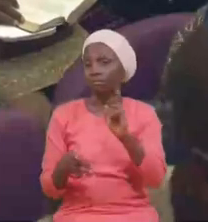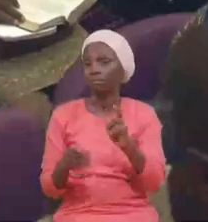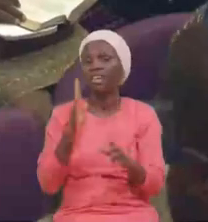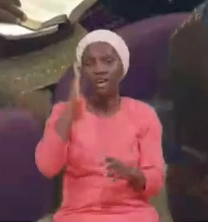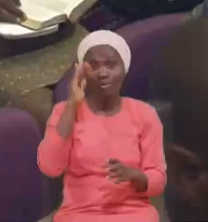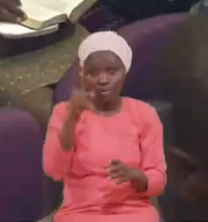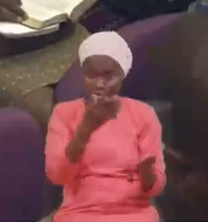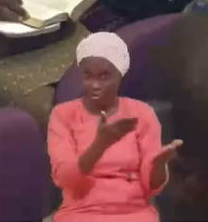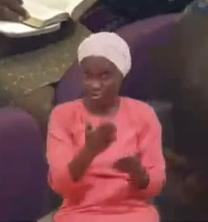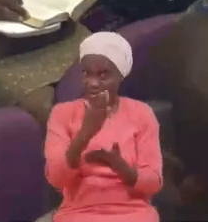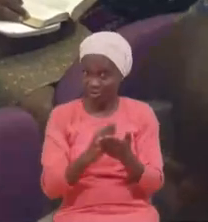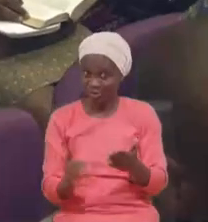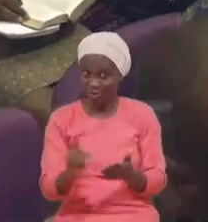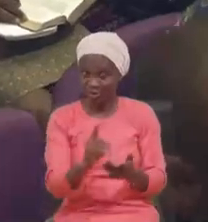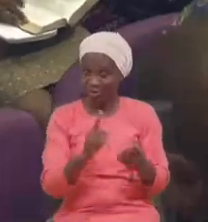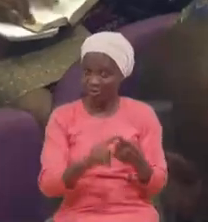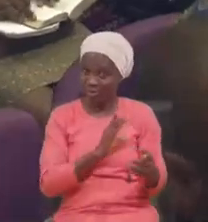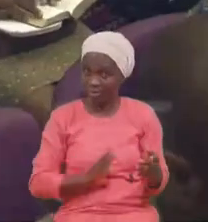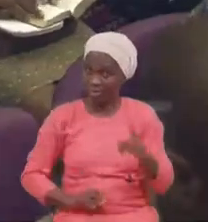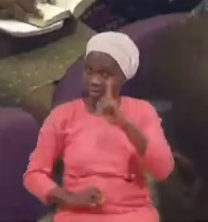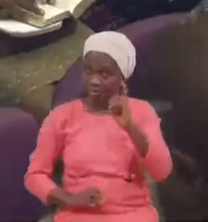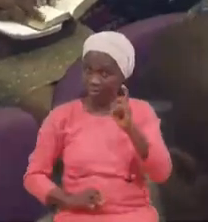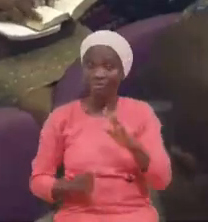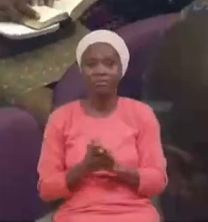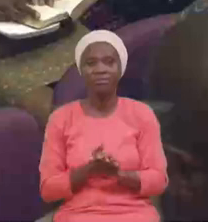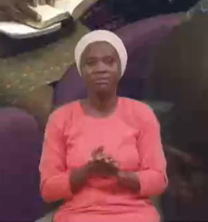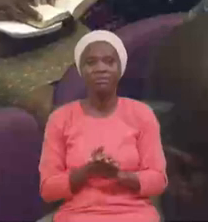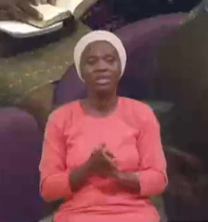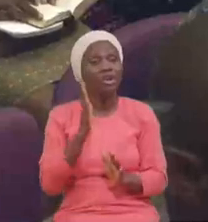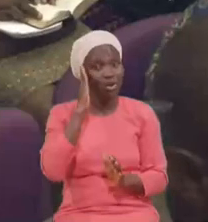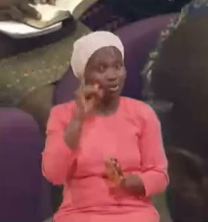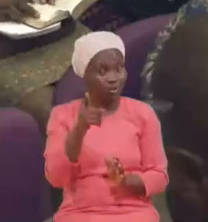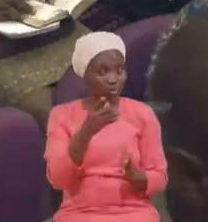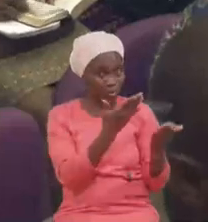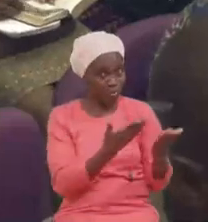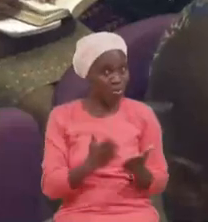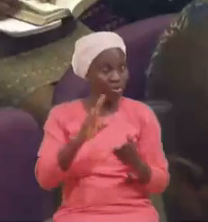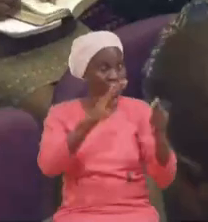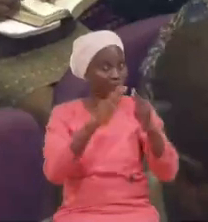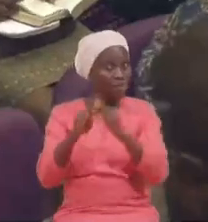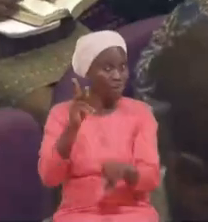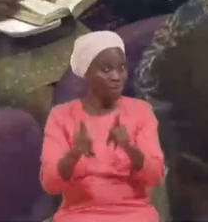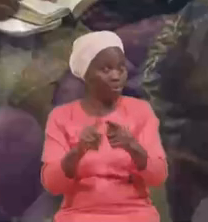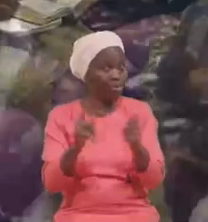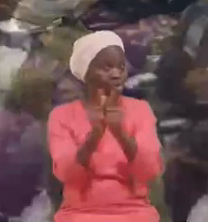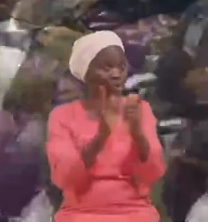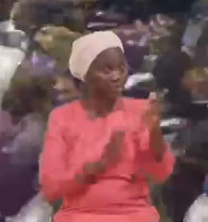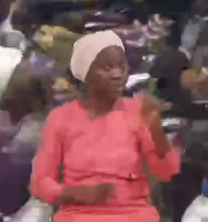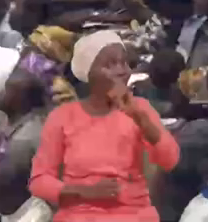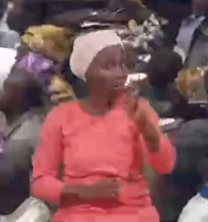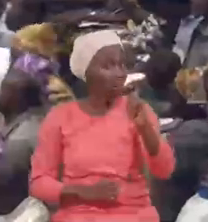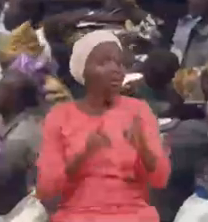vous avez amené quelqu'un à Christ? Il dit, est-ce que vous allez amener quelqu'un à Christ? Est-ce que vous allez amener votre communauté à